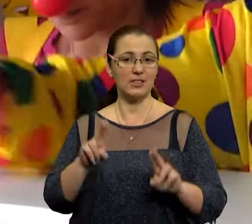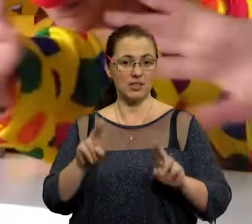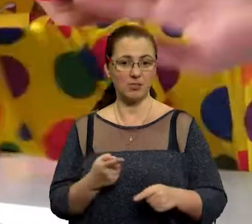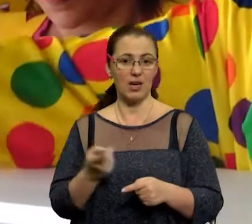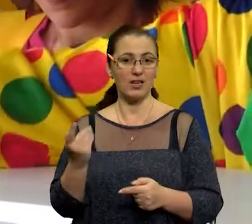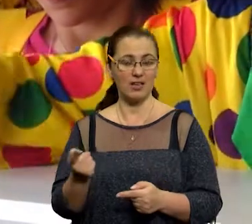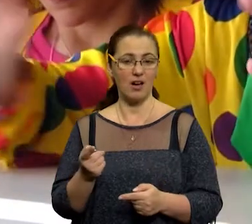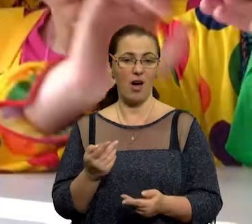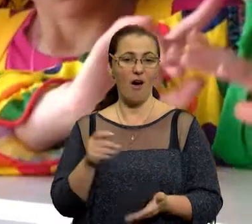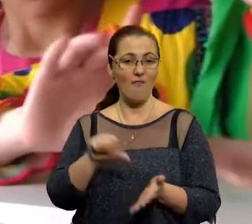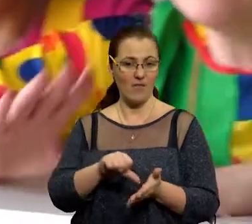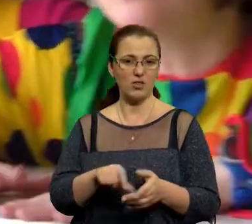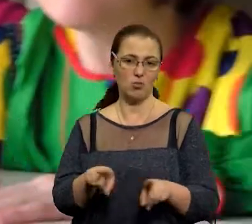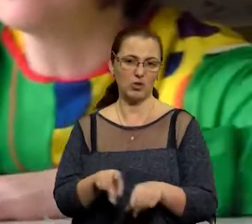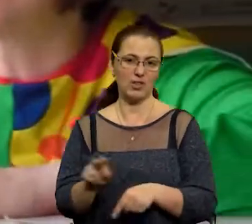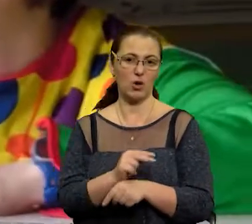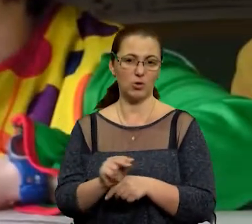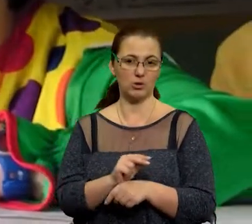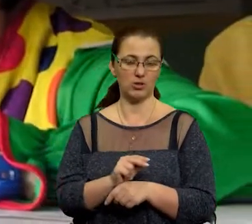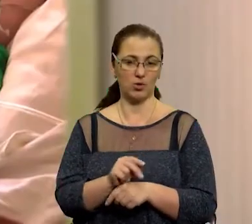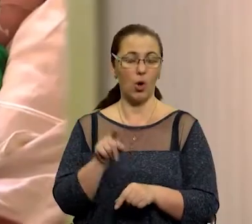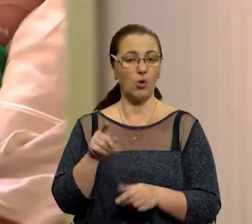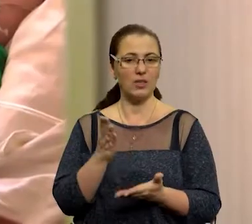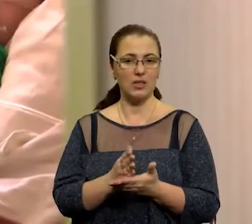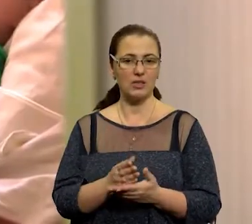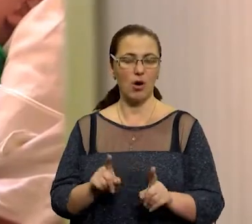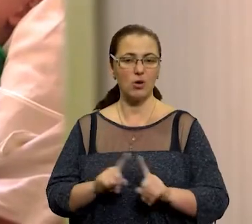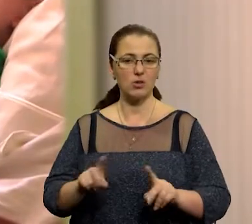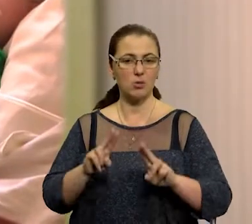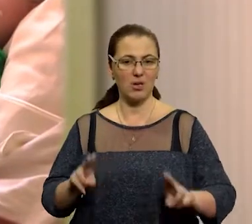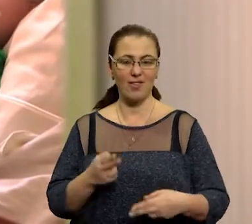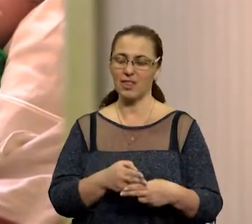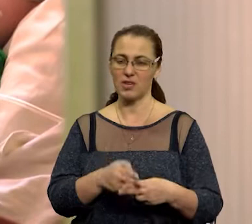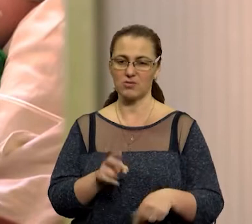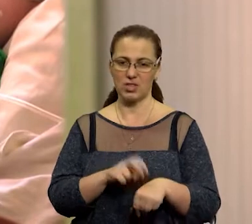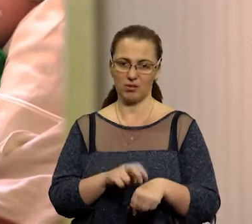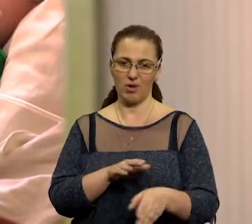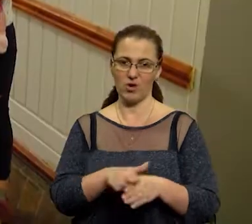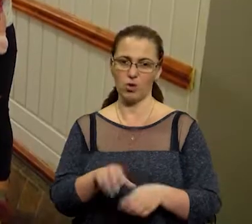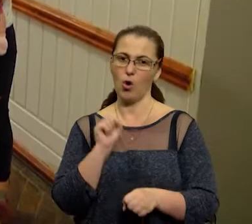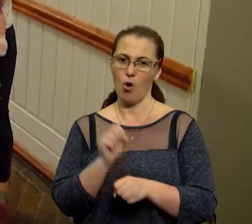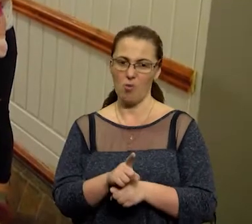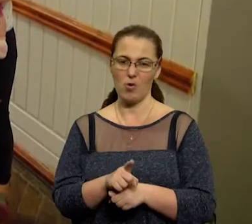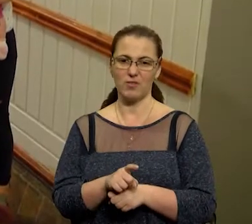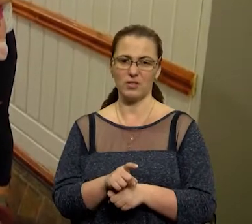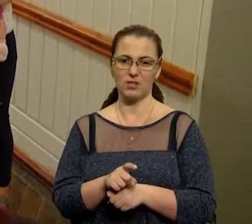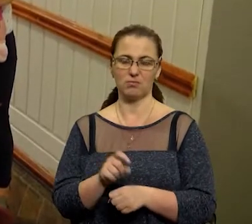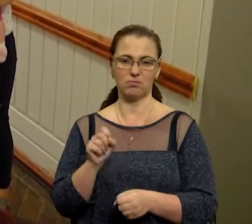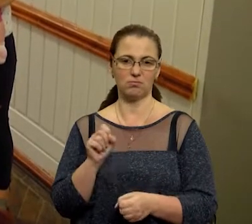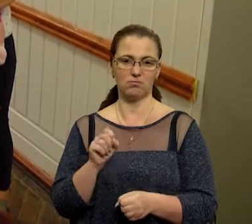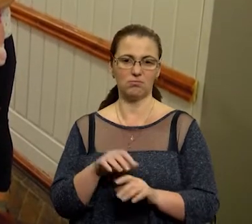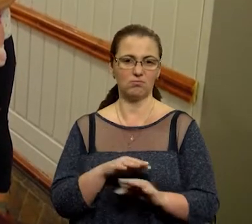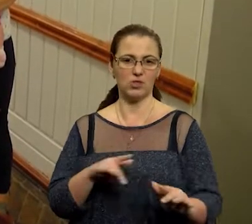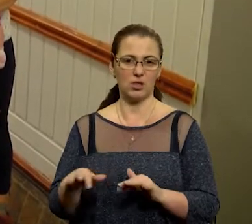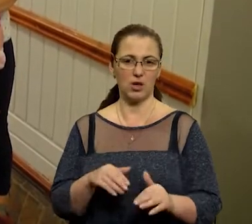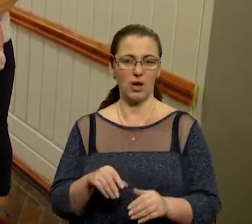також терапія. У лікарняних клоунів є й особливі правила – не заважати медикам виконувати обов'язкові процедури, завжди питати дозволу у